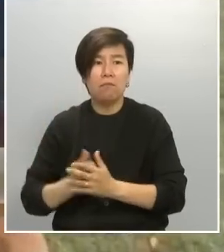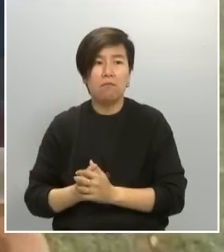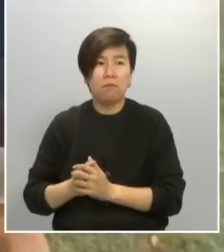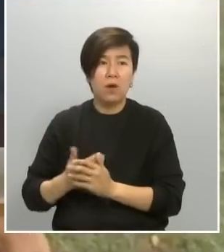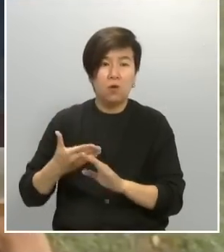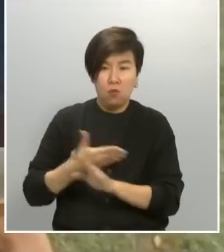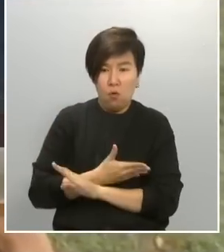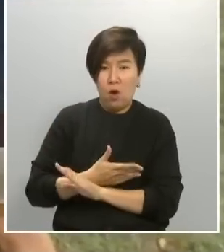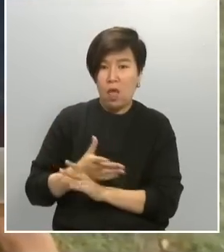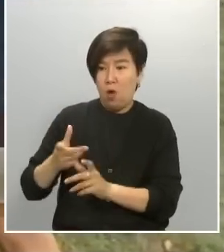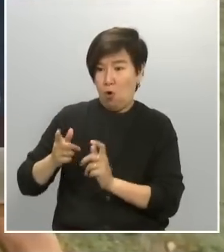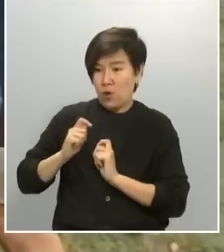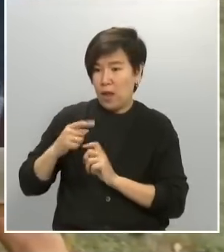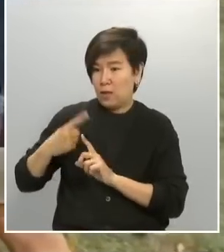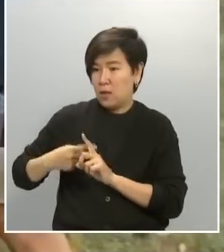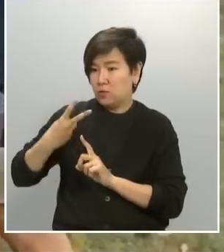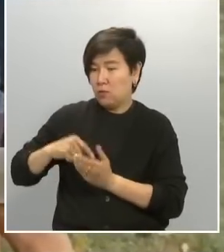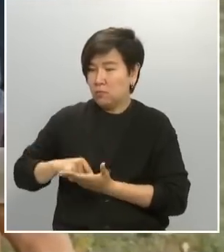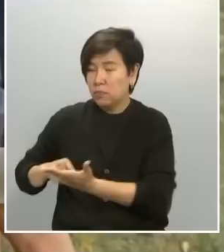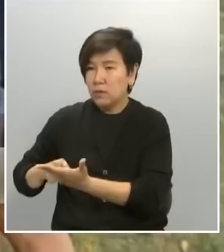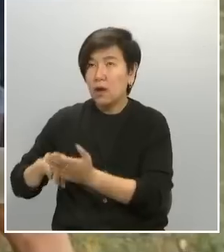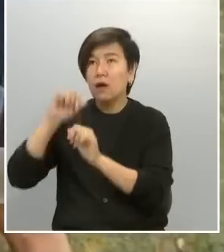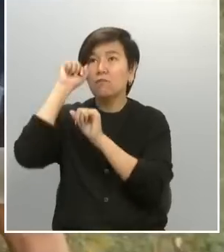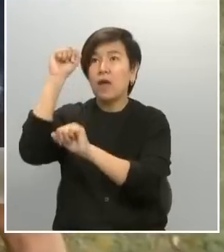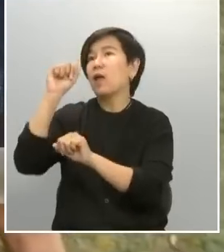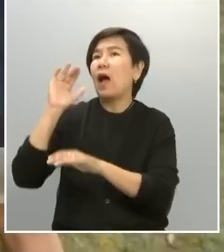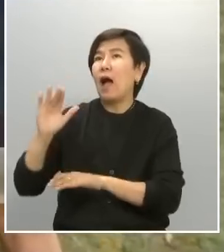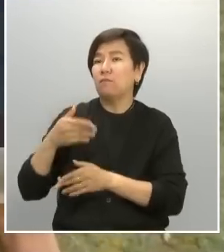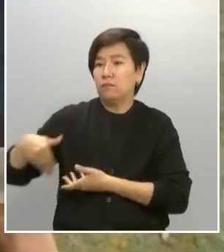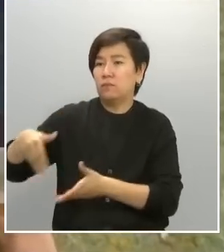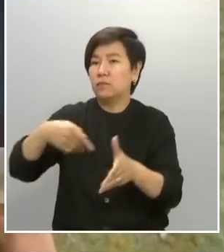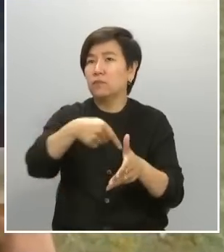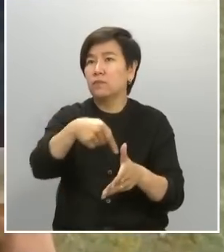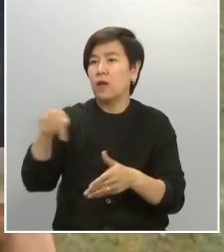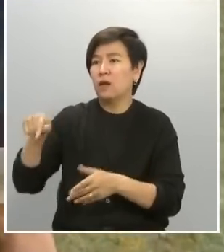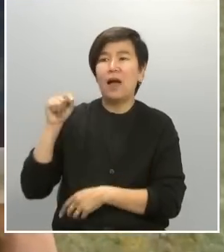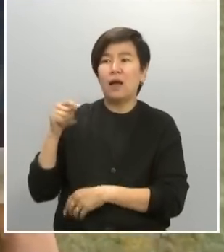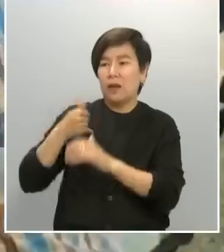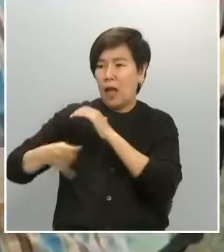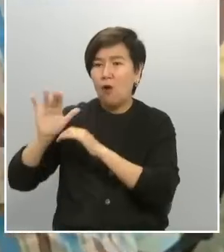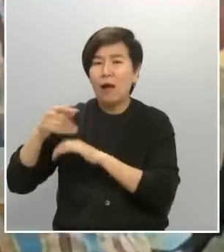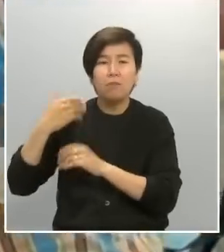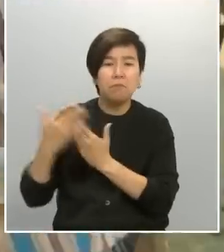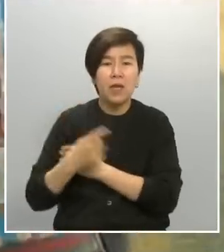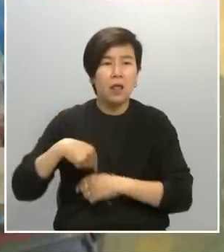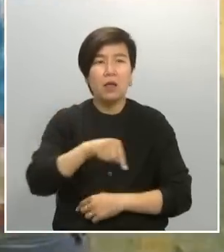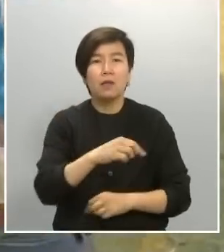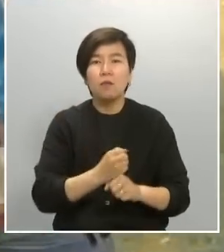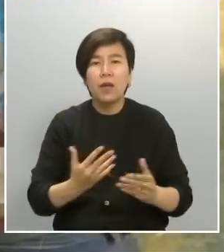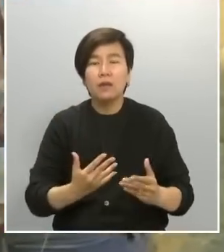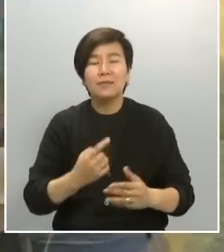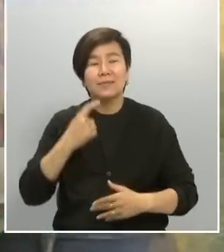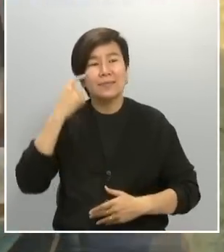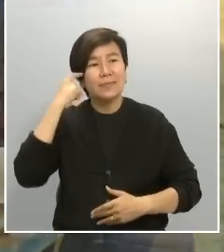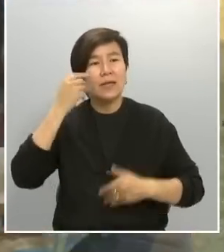2เดือนถึงเวลาเอาป้ายมาติดห้ามให้เปลี่ยนเส้นทางดึงลิฟต์บินออกทำไม่ได้ก็เลยตัดสินใจยก